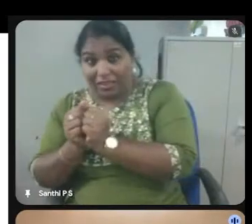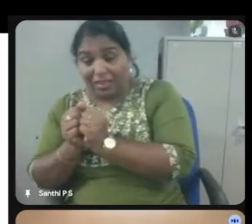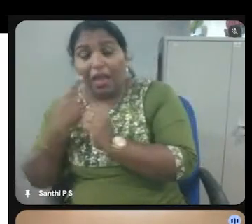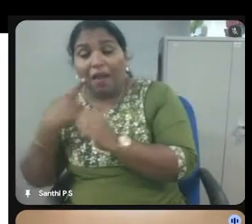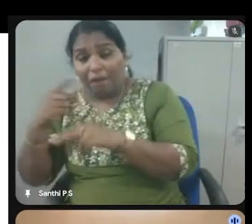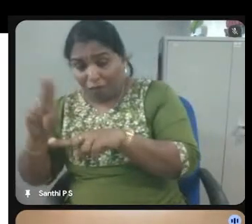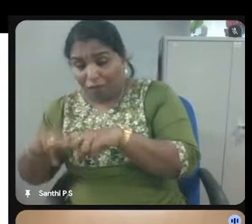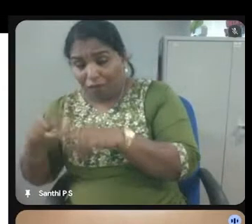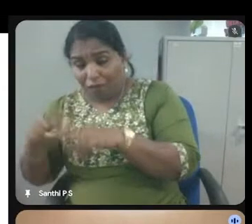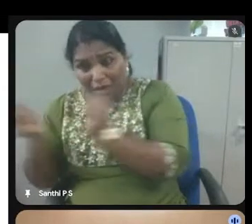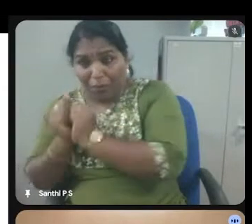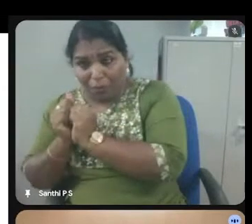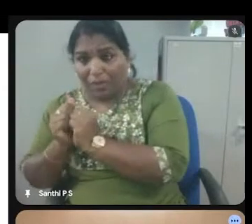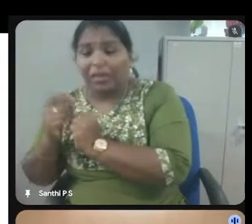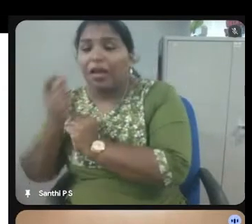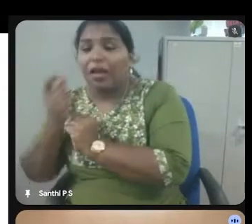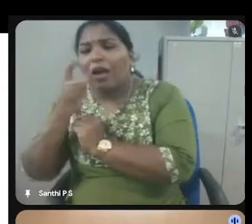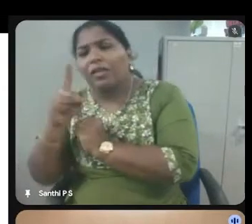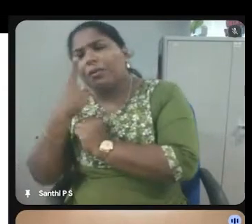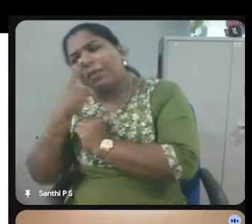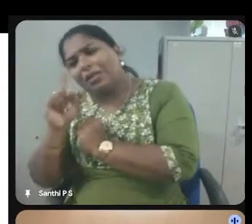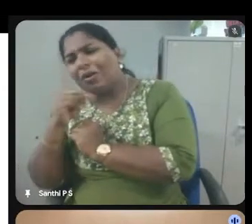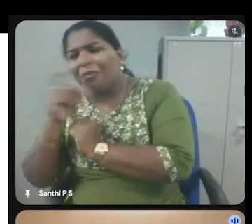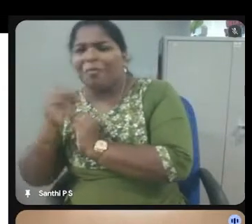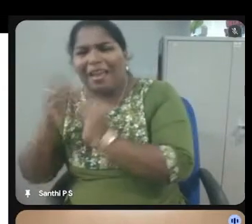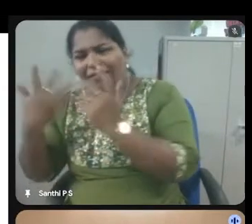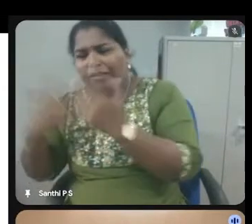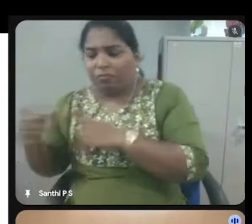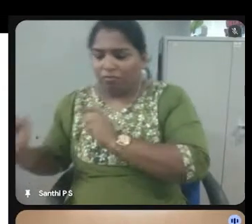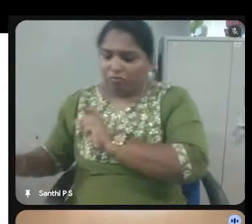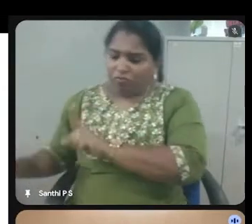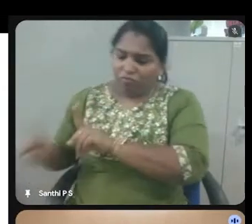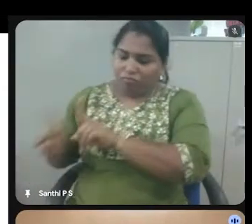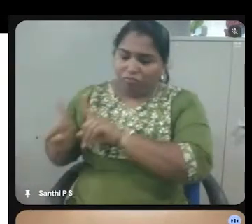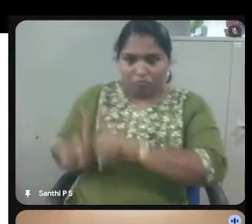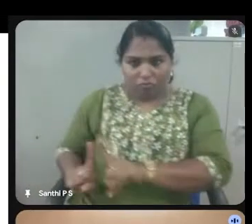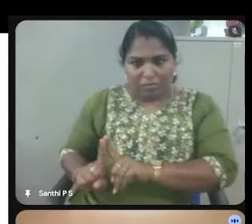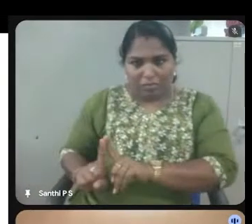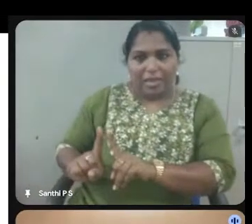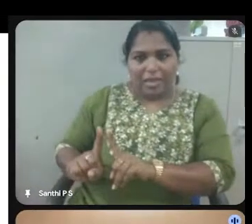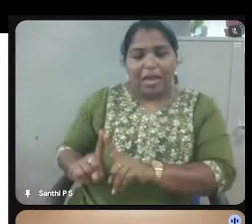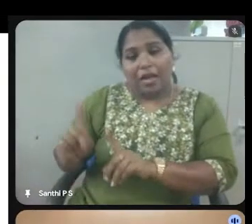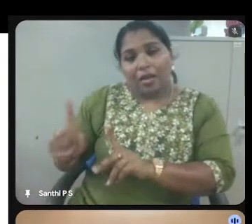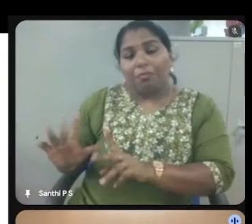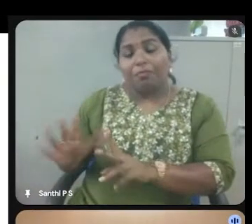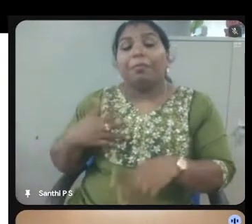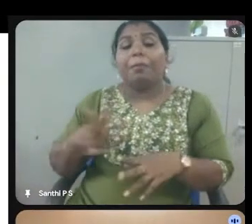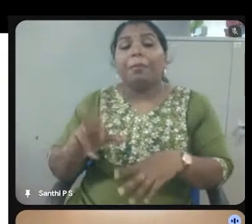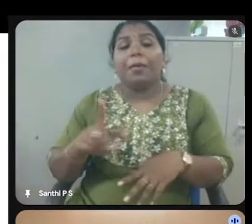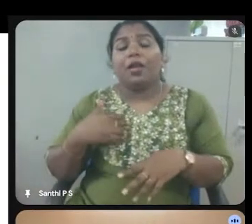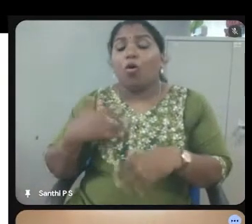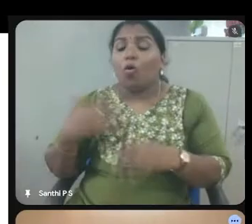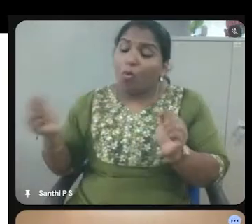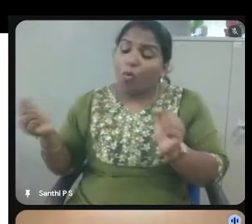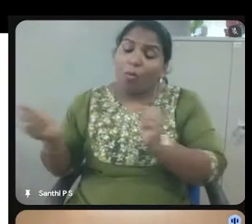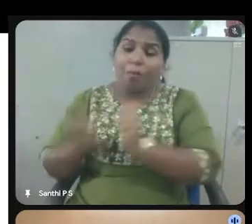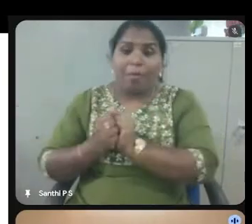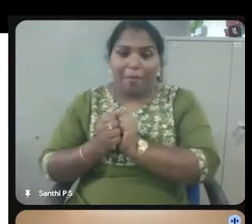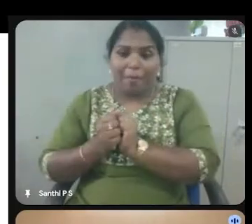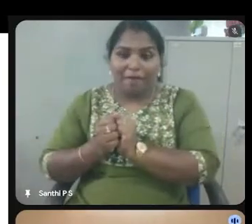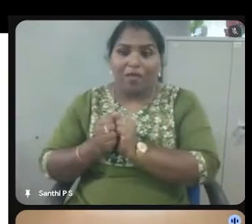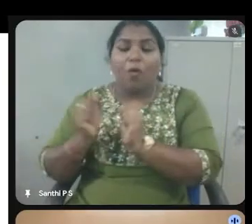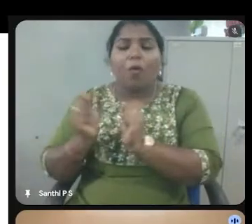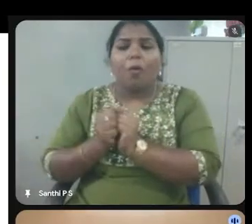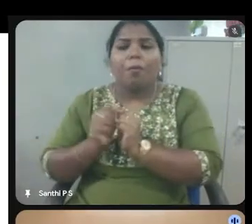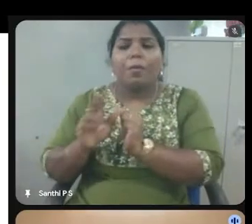ഇരുന്ന് കണ്ടാൽ അത് കോവിയിങ് ആകുള്ളൂ. അതായത് ഇപ്പം ഞാനും അല്ലെങ്കിൽ നിങ്ങൾ വീട്ടിലെല്ലാവരും കൂടി ഇരുന്നൊരു സിനിമ കാണും, അത് കോവിയിങ് ആണ്, എല്ലാവരും ഒരുമിച്ച് ഇരുന്ന് കാണും. അപ്പൊ